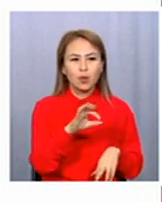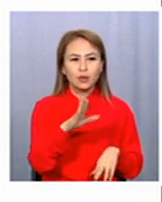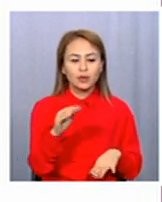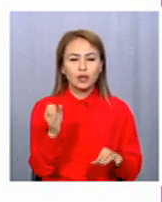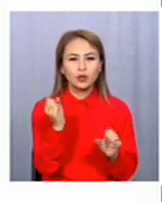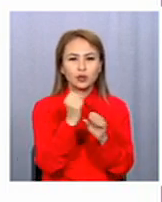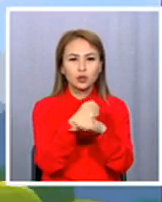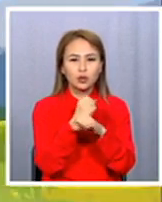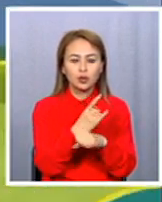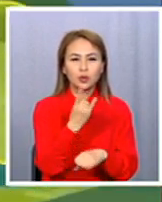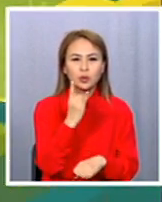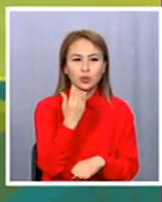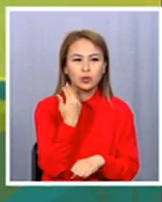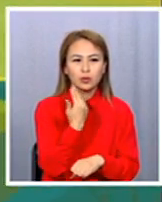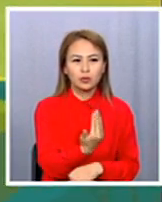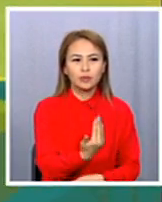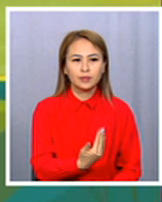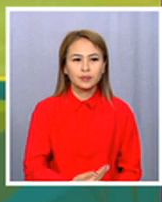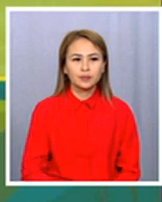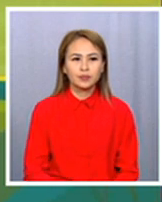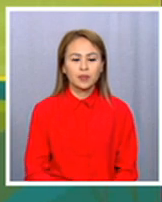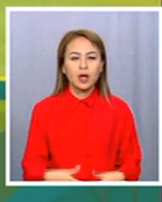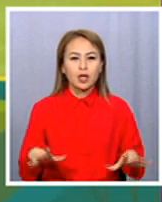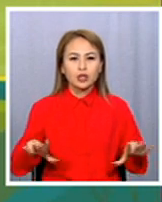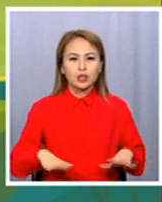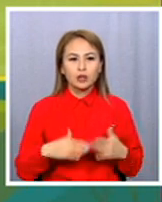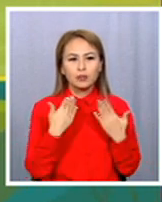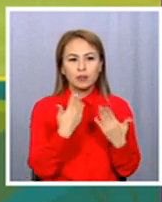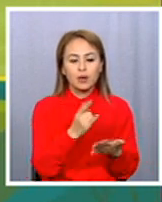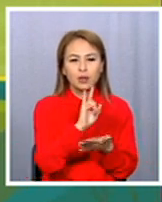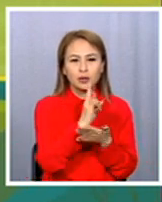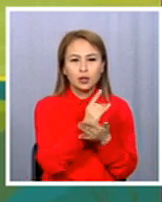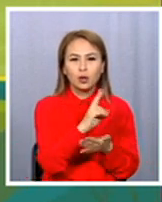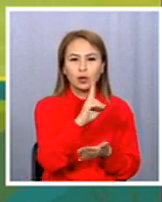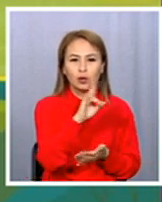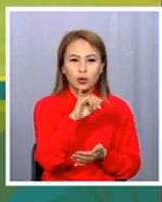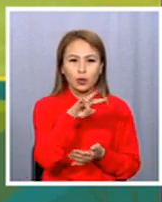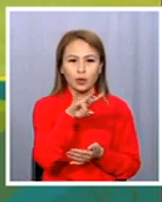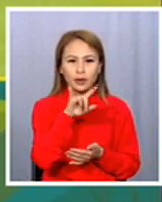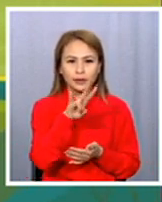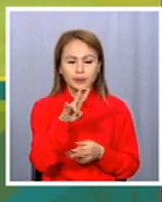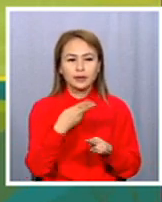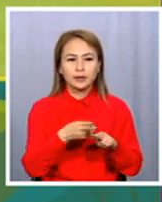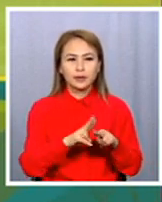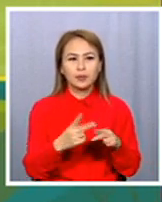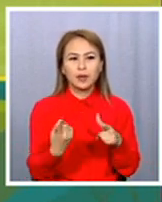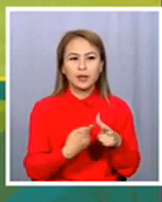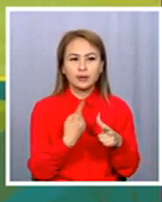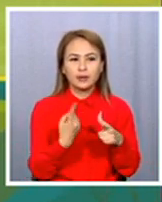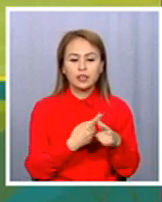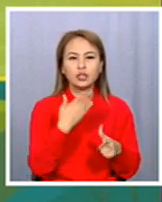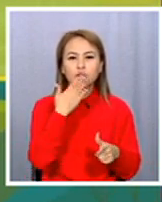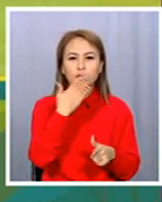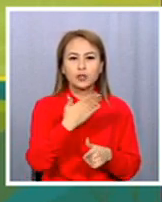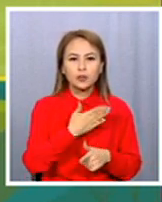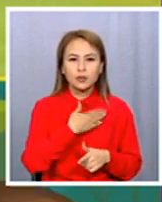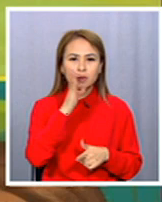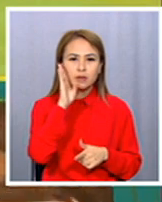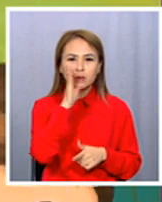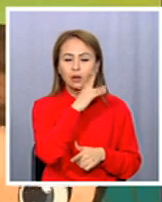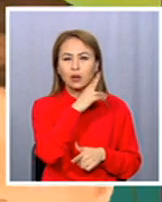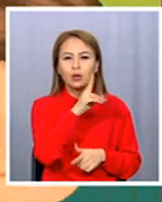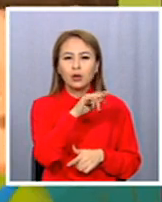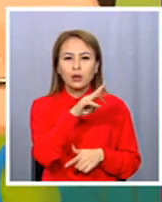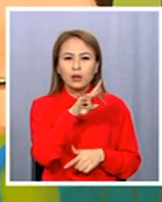төлі. Жылқымалы төлі, қолын дейді мені. Жақсы көрсе аның қолыным